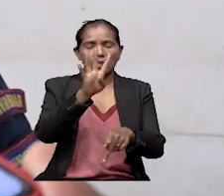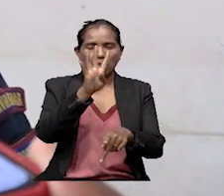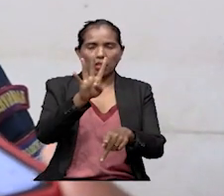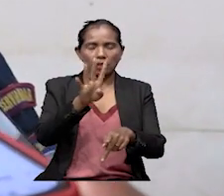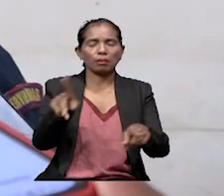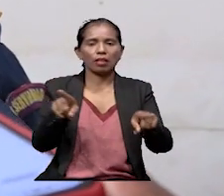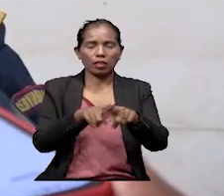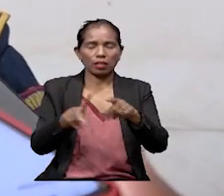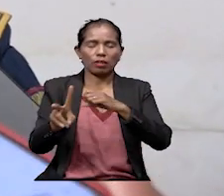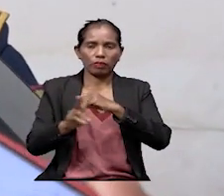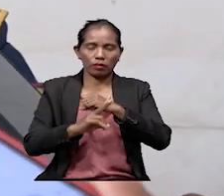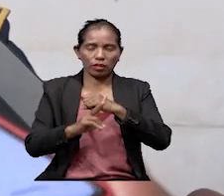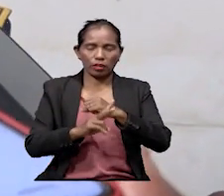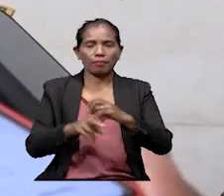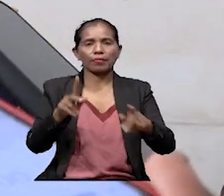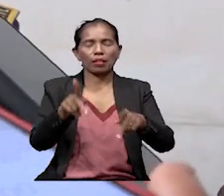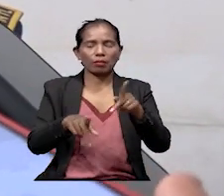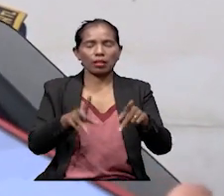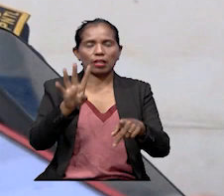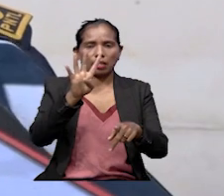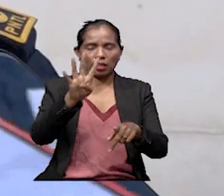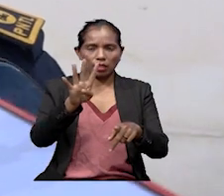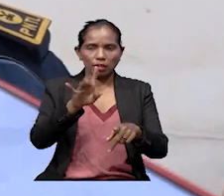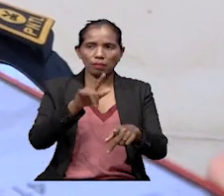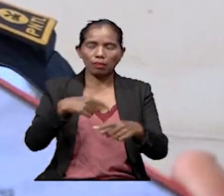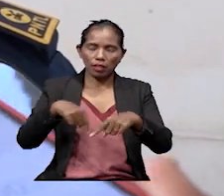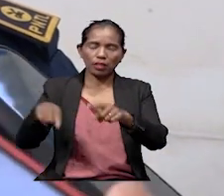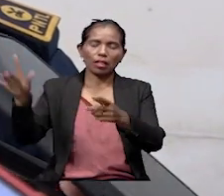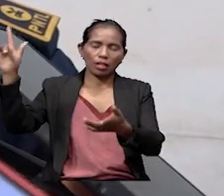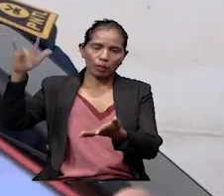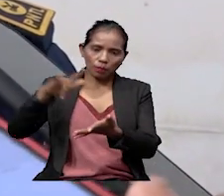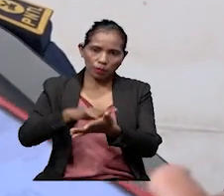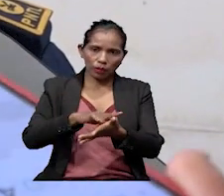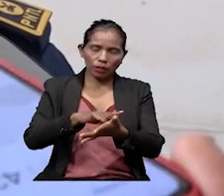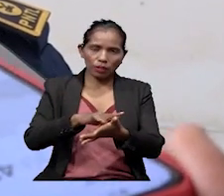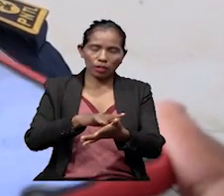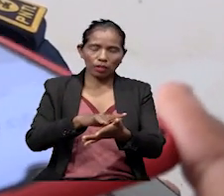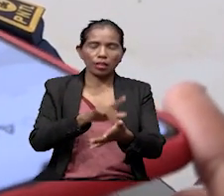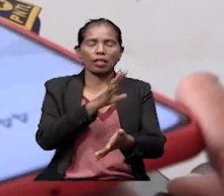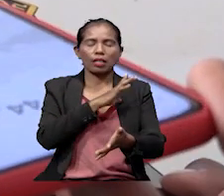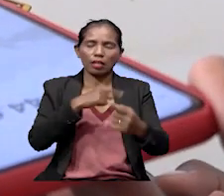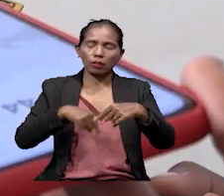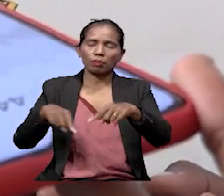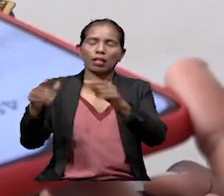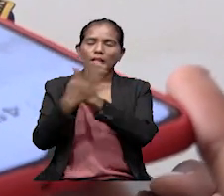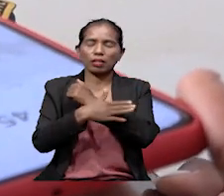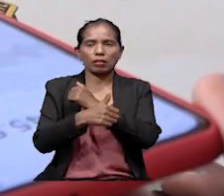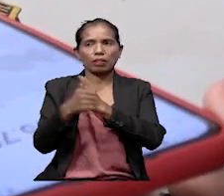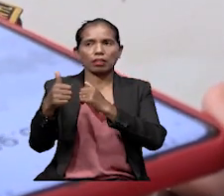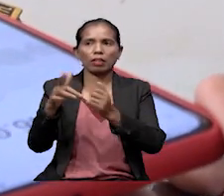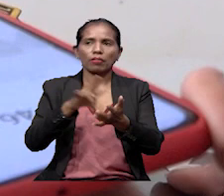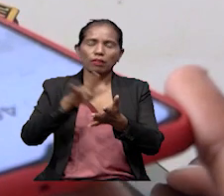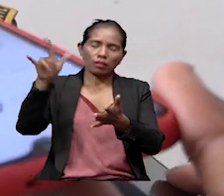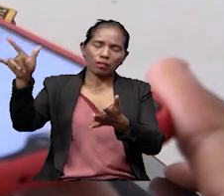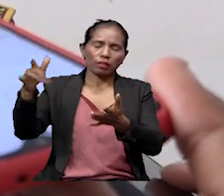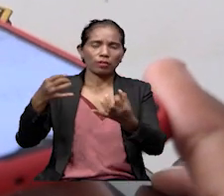vitima ema nang hat nenen batoti ha aeroporto hing atau arangka valiur avia anunciar no tema se manejar